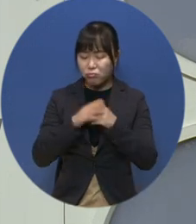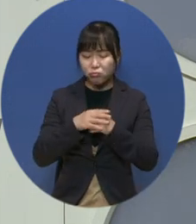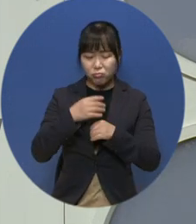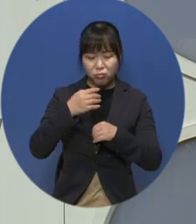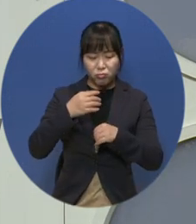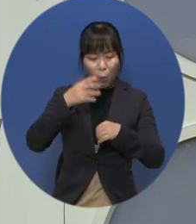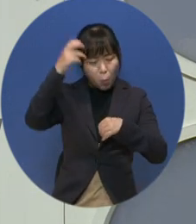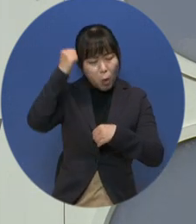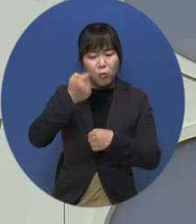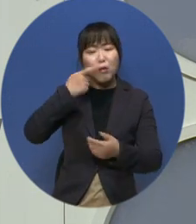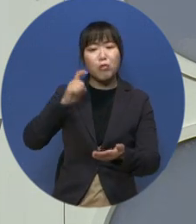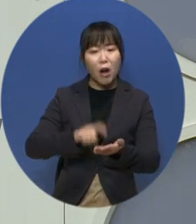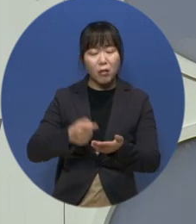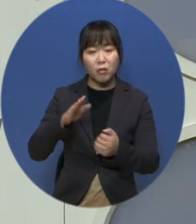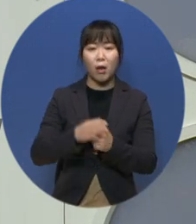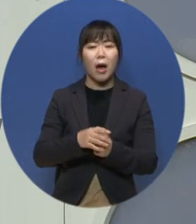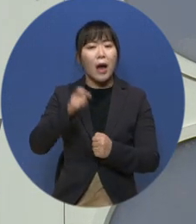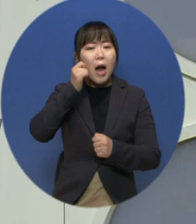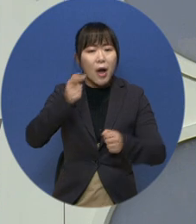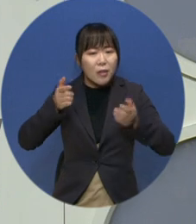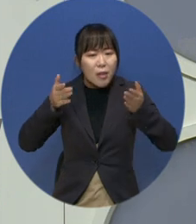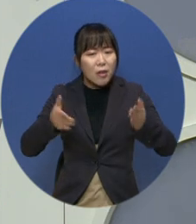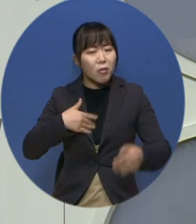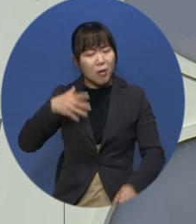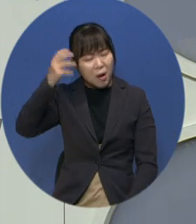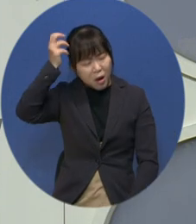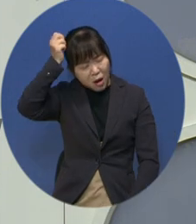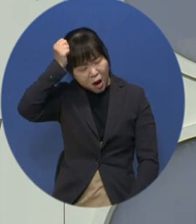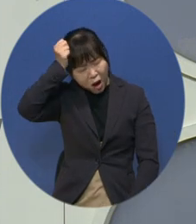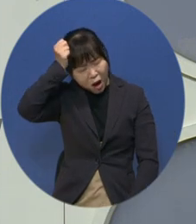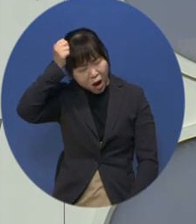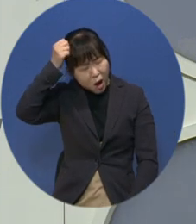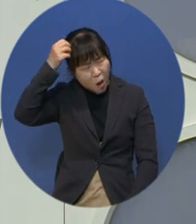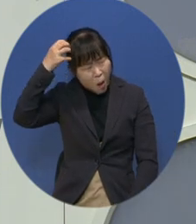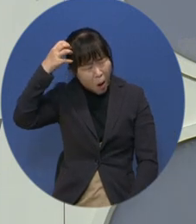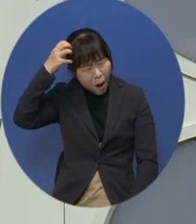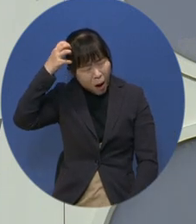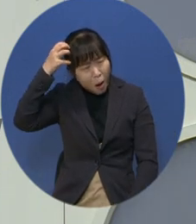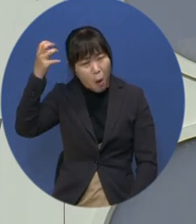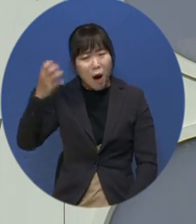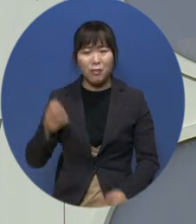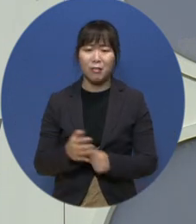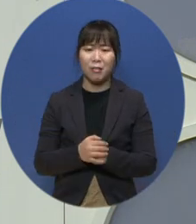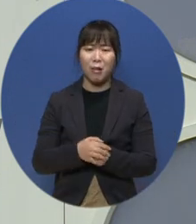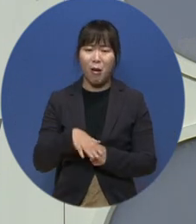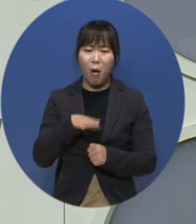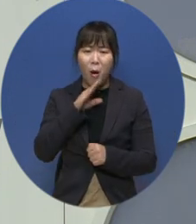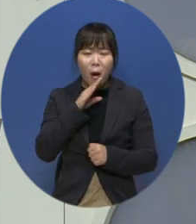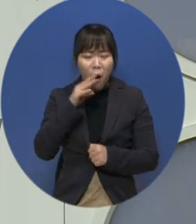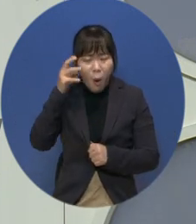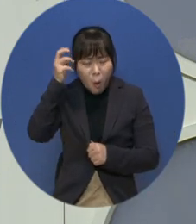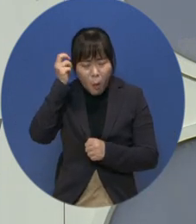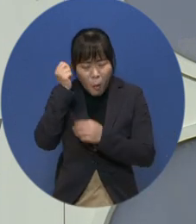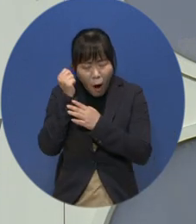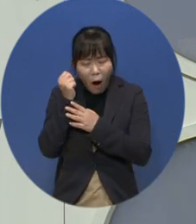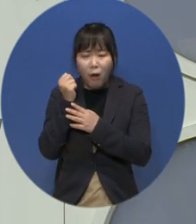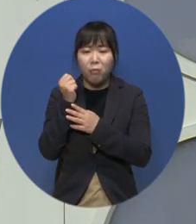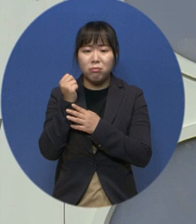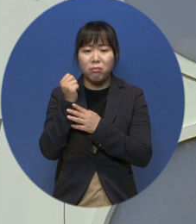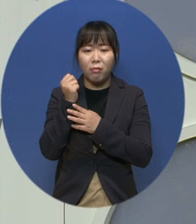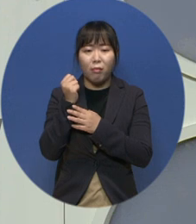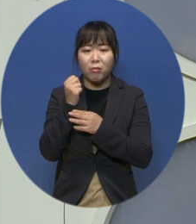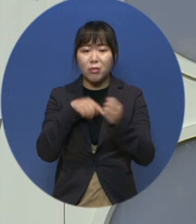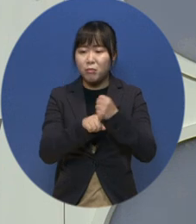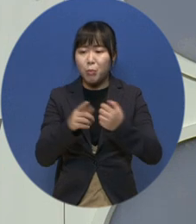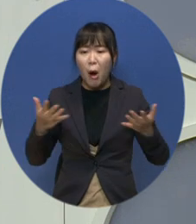쉽잖아요. 이거는 한 달 동안 정말 머리에 쥐나는 줄 알았습니다. 이 대사를 외워야 되니까 전혀